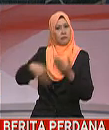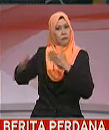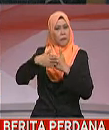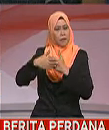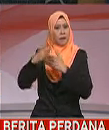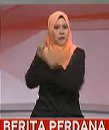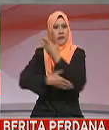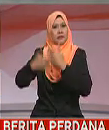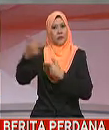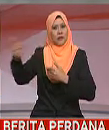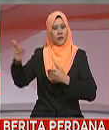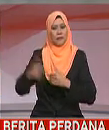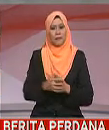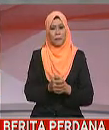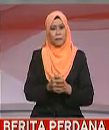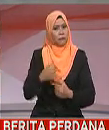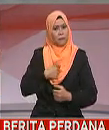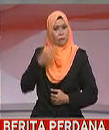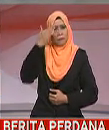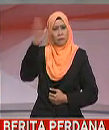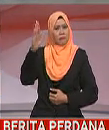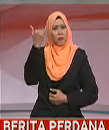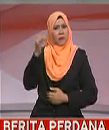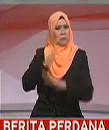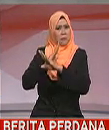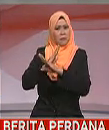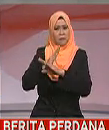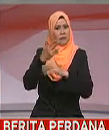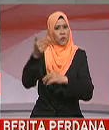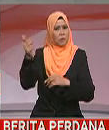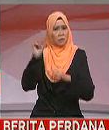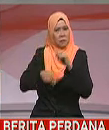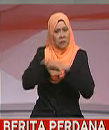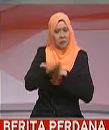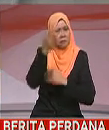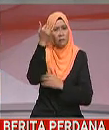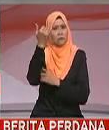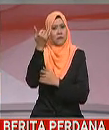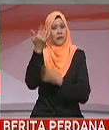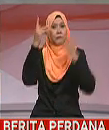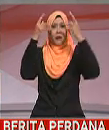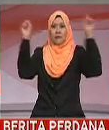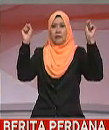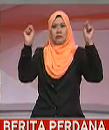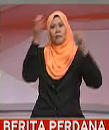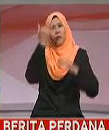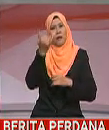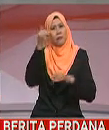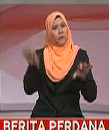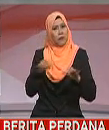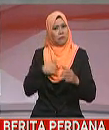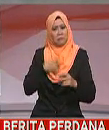pulang. Imigresen pun tak tahu kenapa kedutaan kami buat macam ni. Presiden kami kenapa buat macam ni.